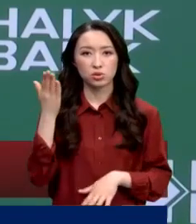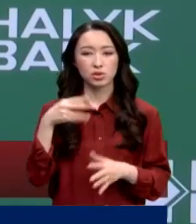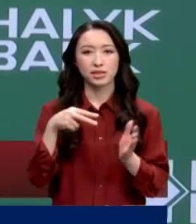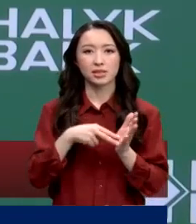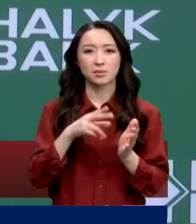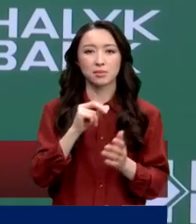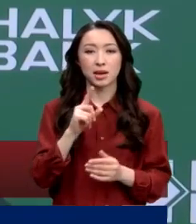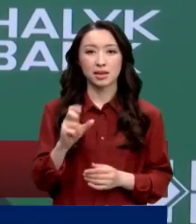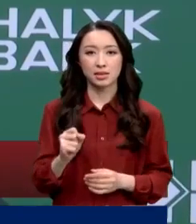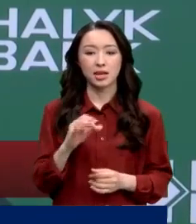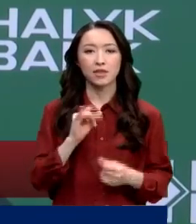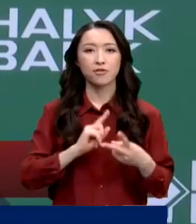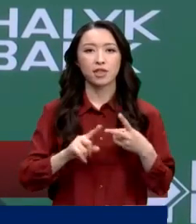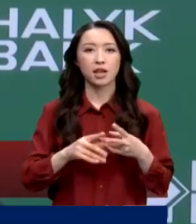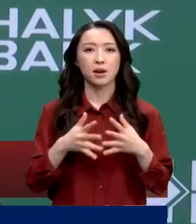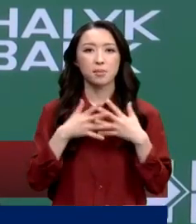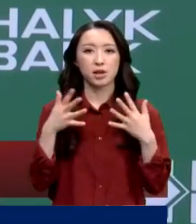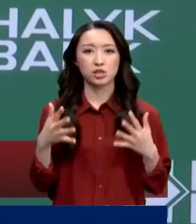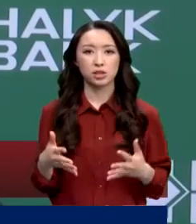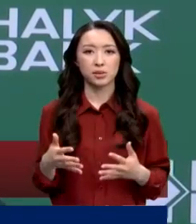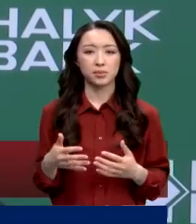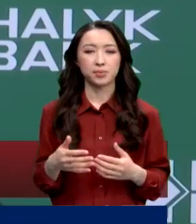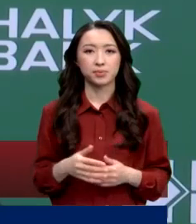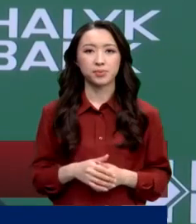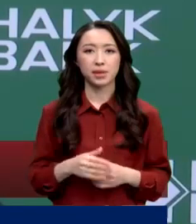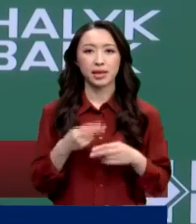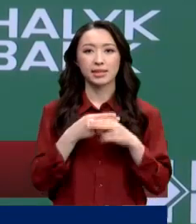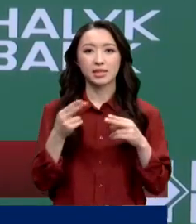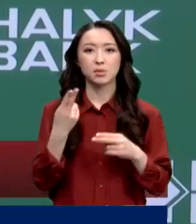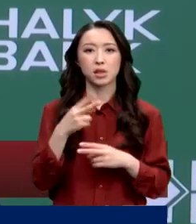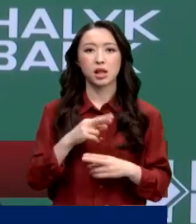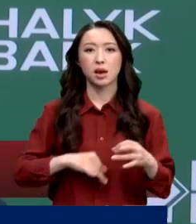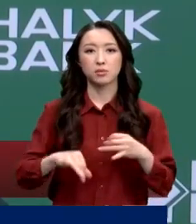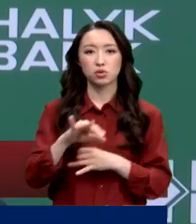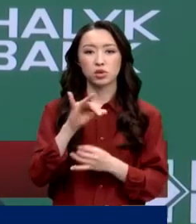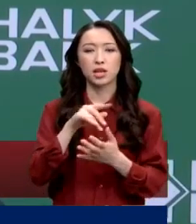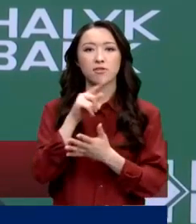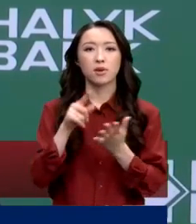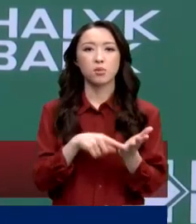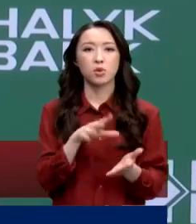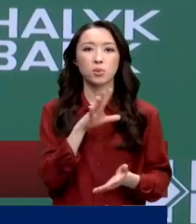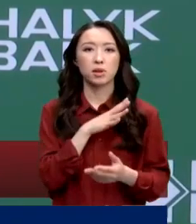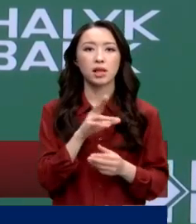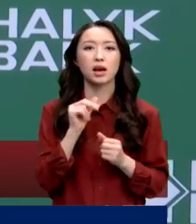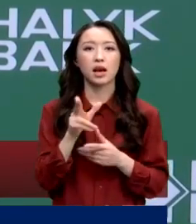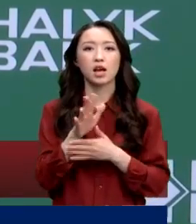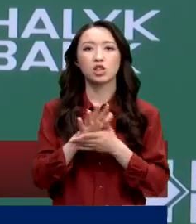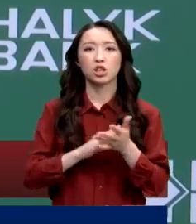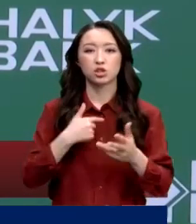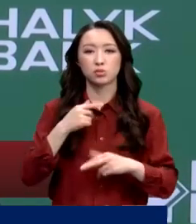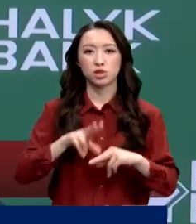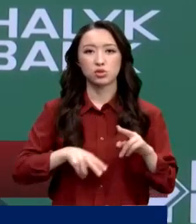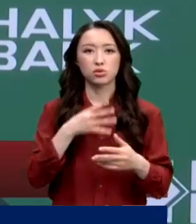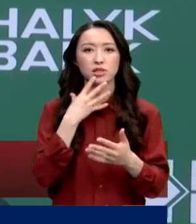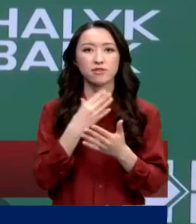ставок. Вторая большая, конечно же, тема для обсуждений и вопросов была, это как дальше мне строить свой